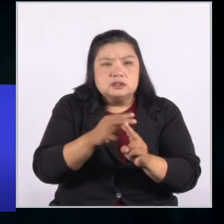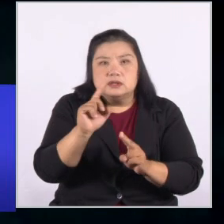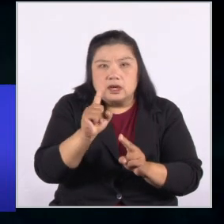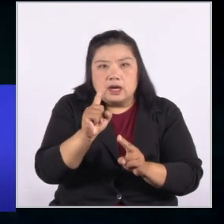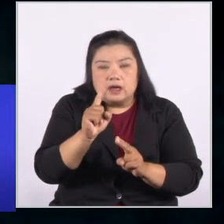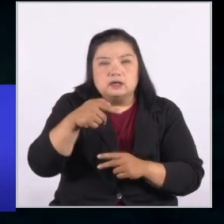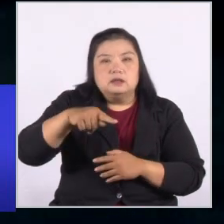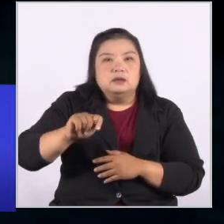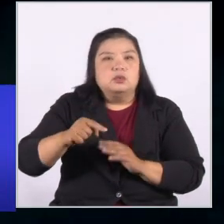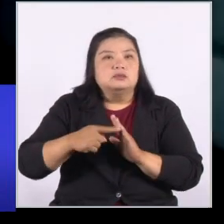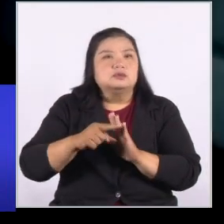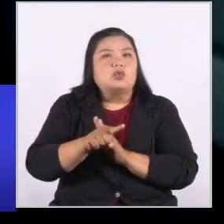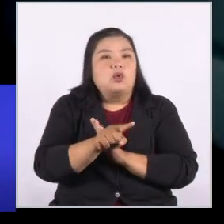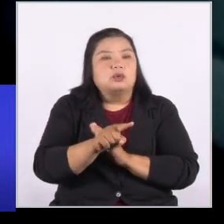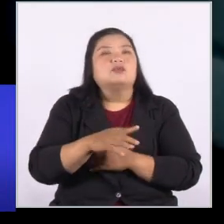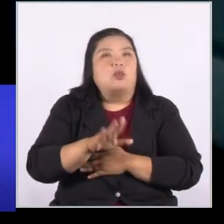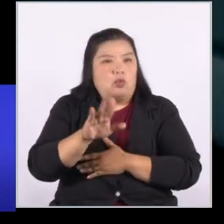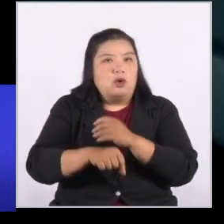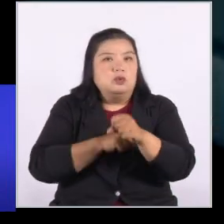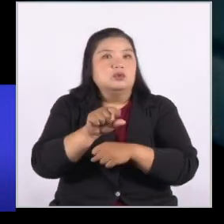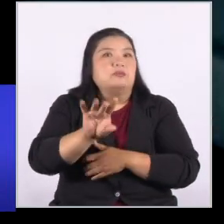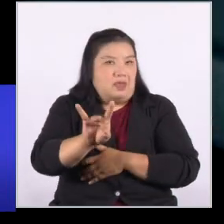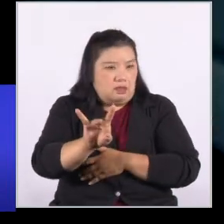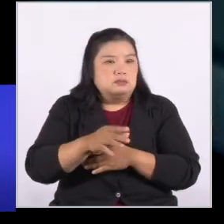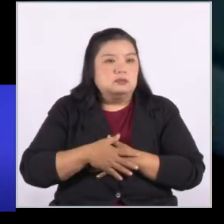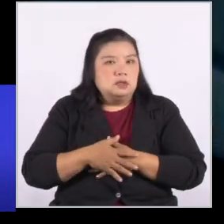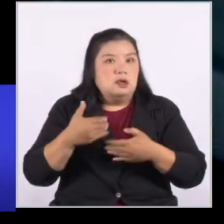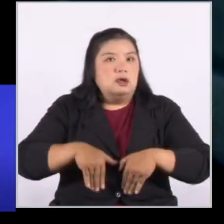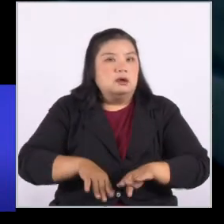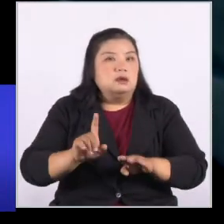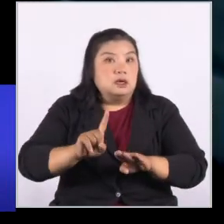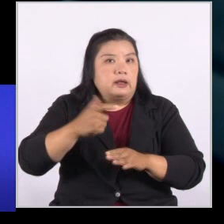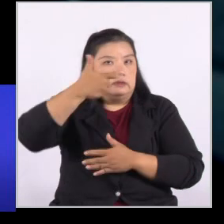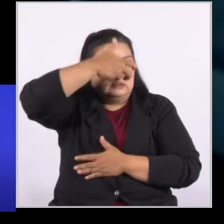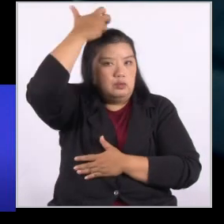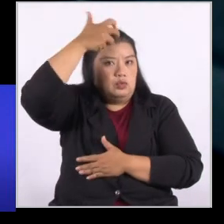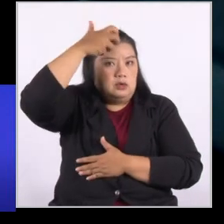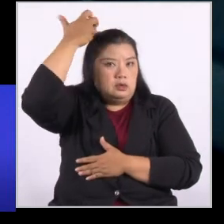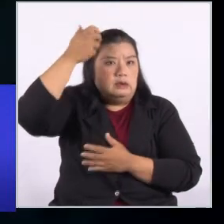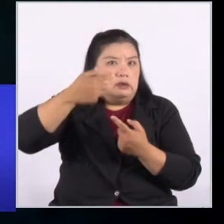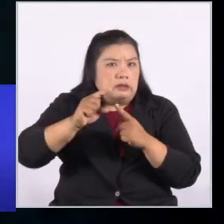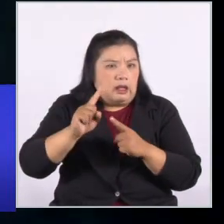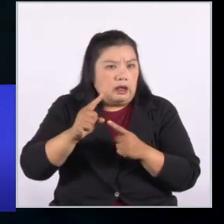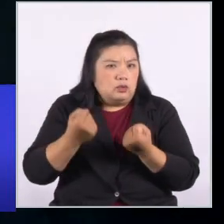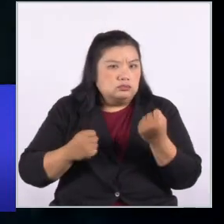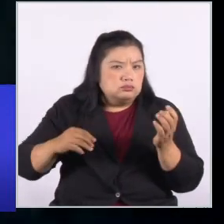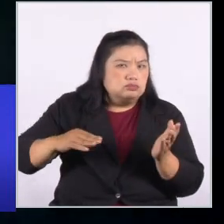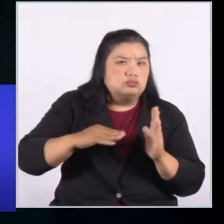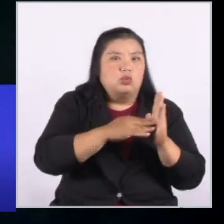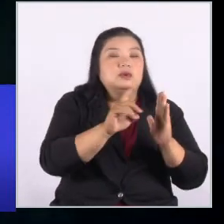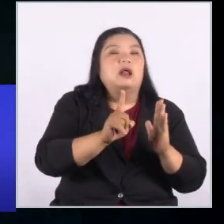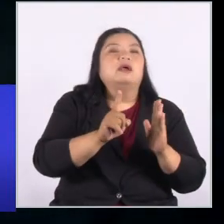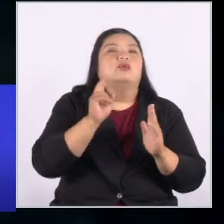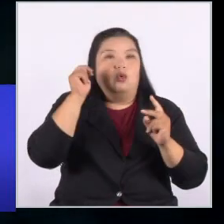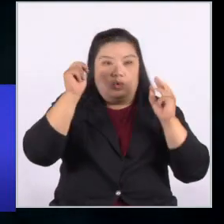งศธรวงประเสริฐอายุ28ปีเป็นชาวเมืองสิงห์บุรีไปก่อเหตุที่นครสวรรค์ขณะจับกุมเนี่ยยัง